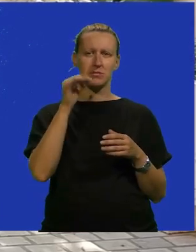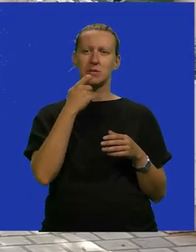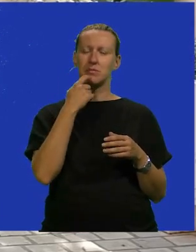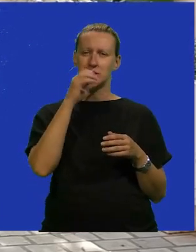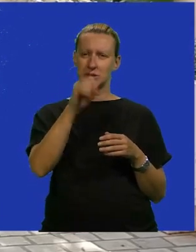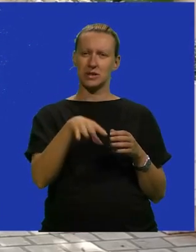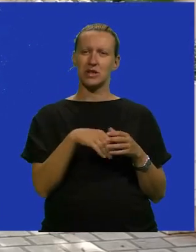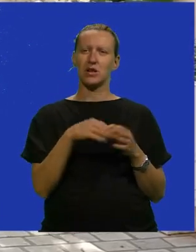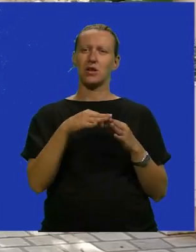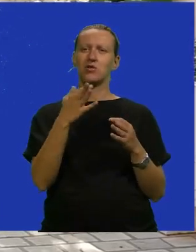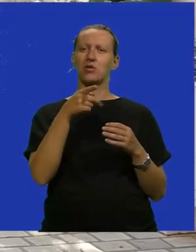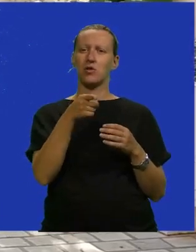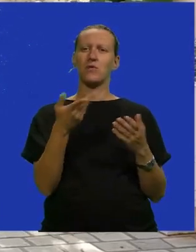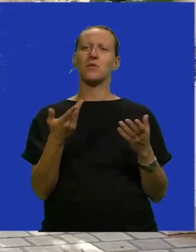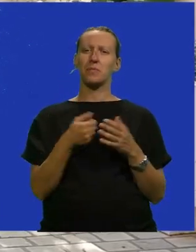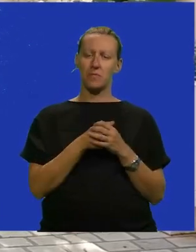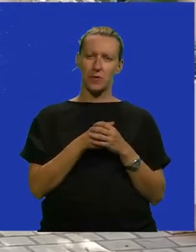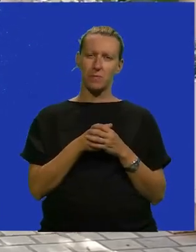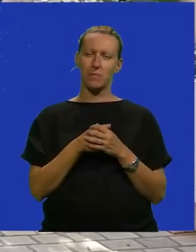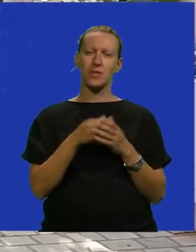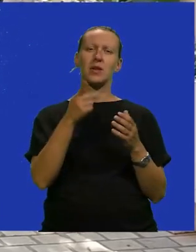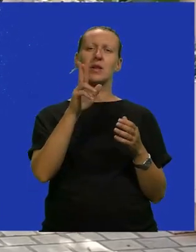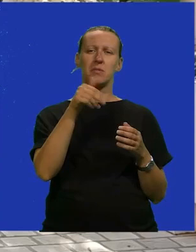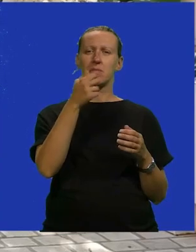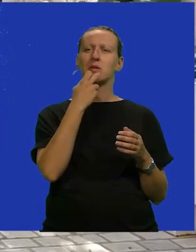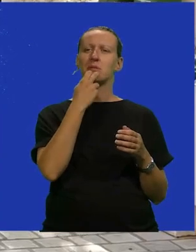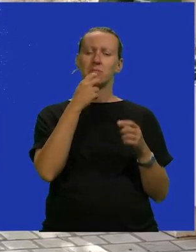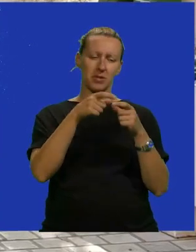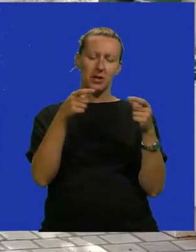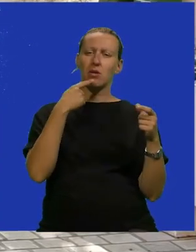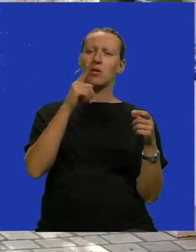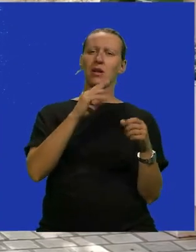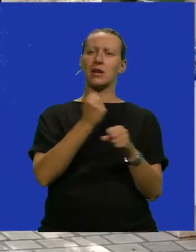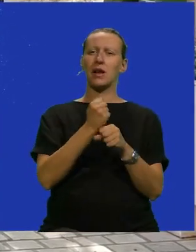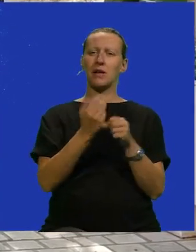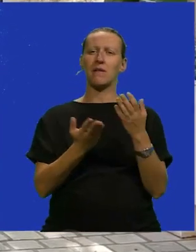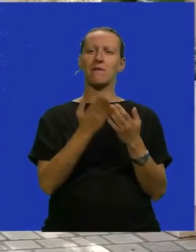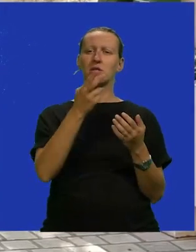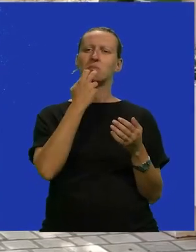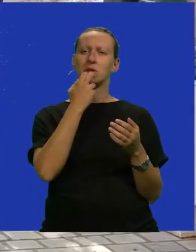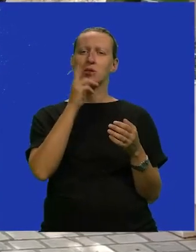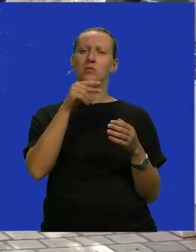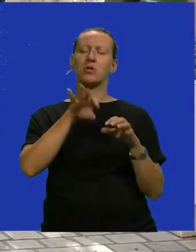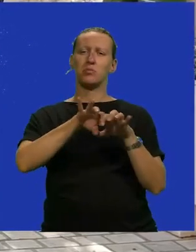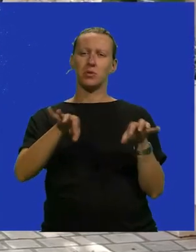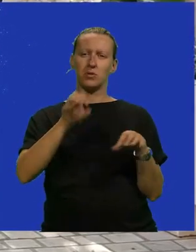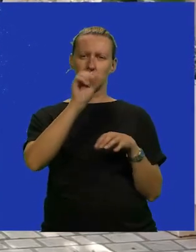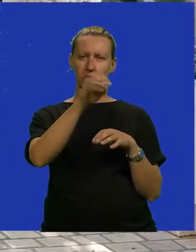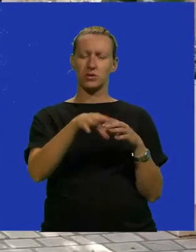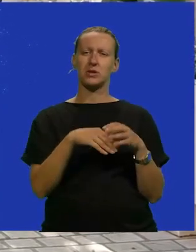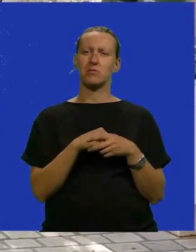da. A šta s ovim? Aha, recimo ima njenu bateriju ka više ne dela. Baterije moraju ići